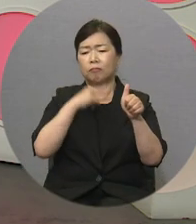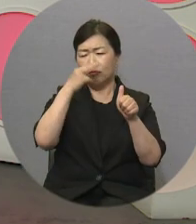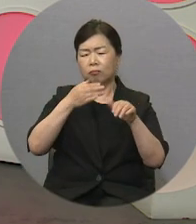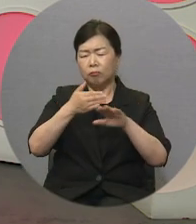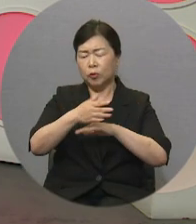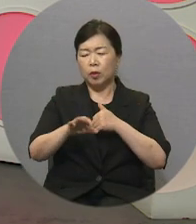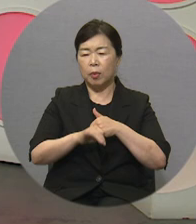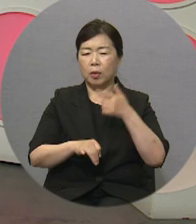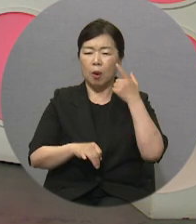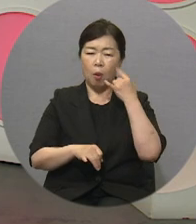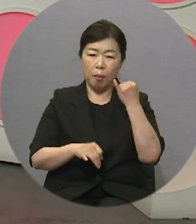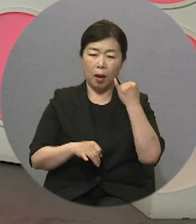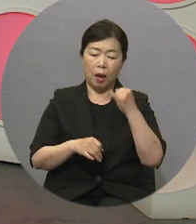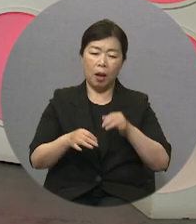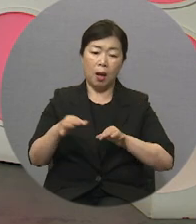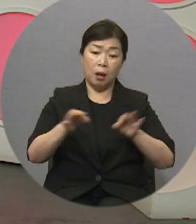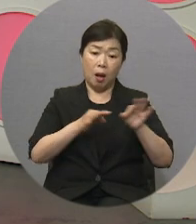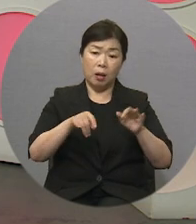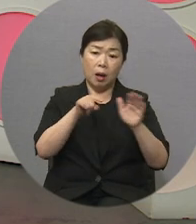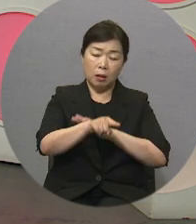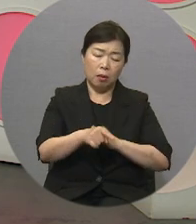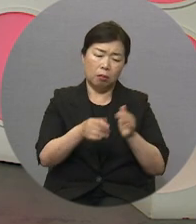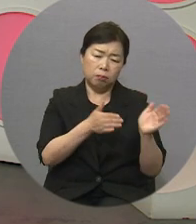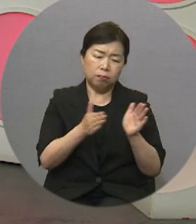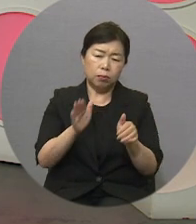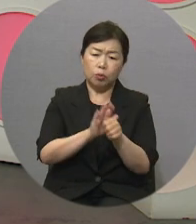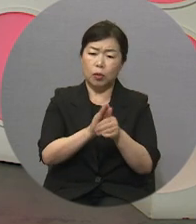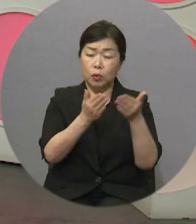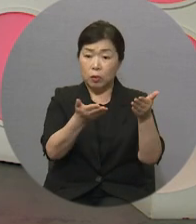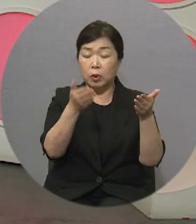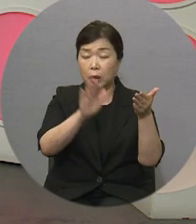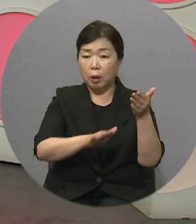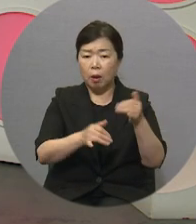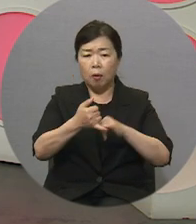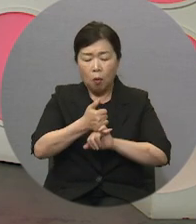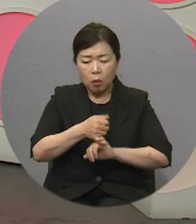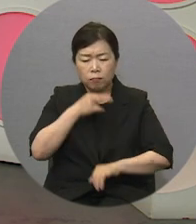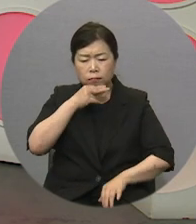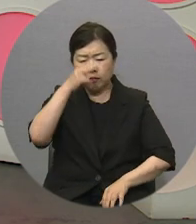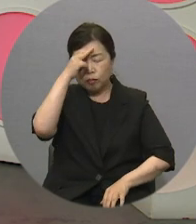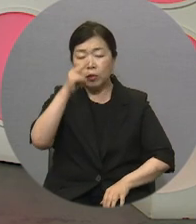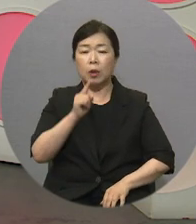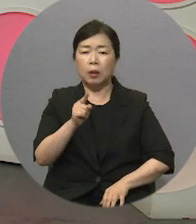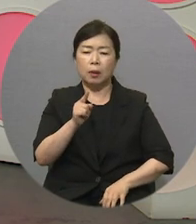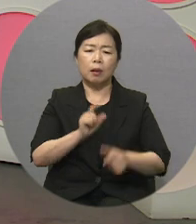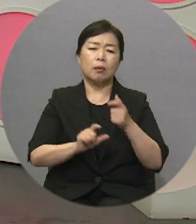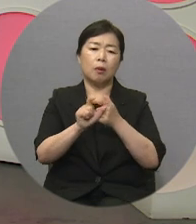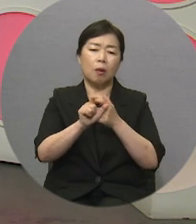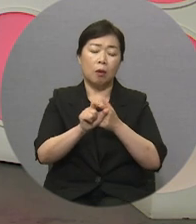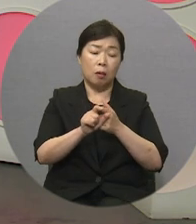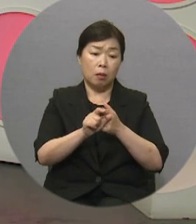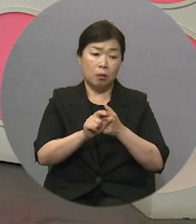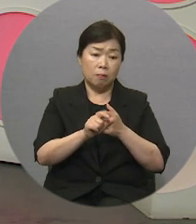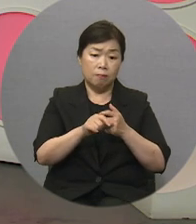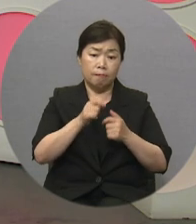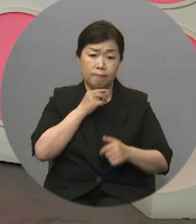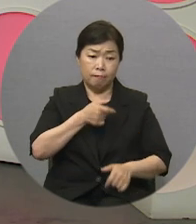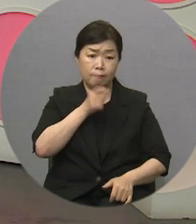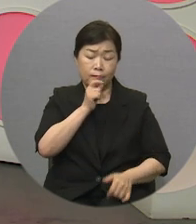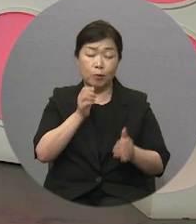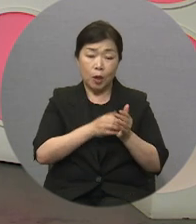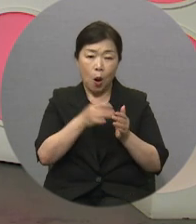어머님 가게로 가 뒷정리를 도왔었는데요. 문제는 꼭 술 한 잔 더 하고 돌아온다는